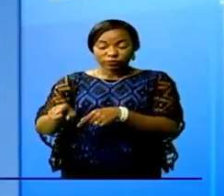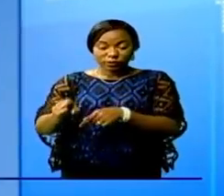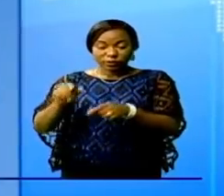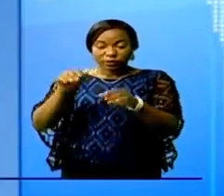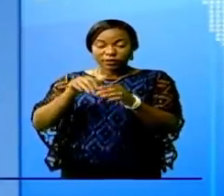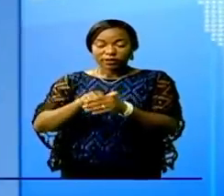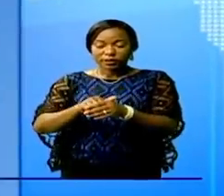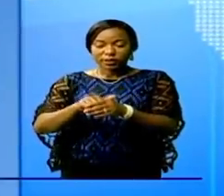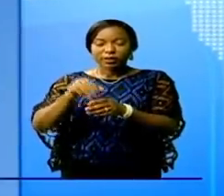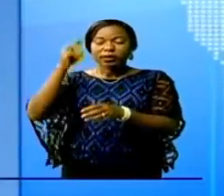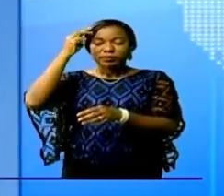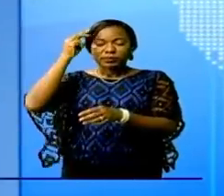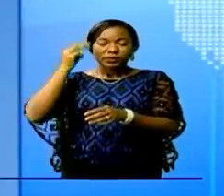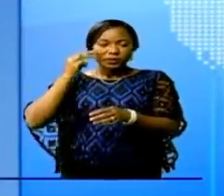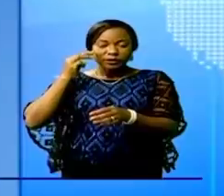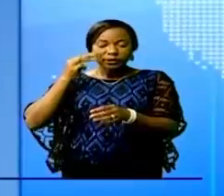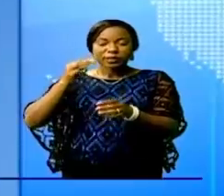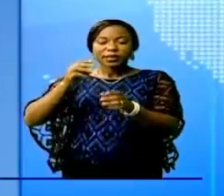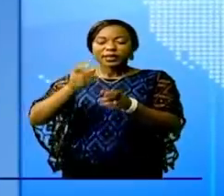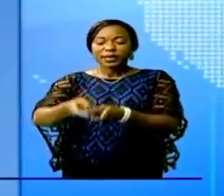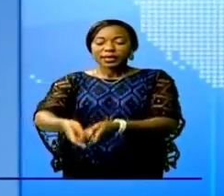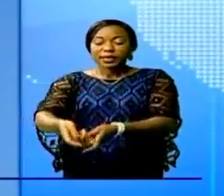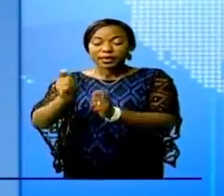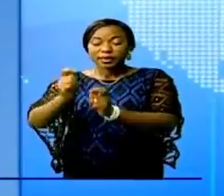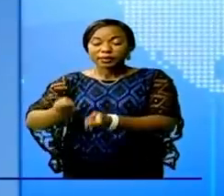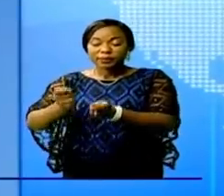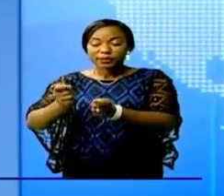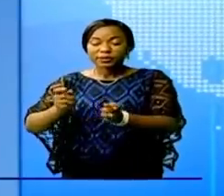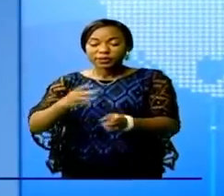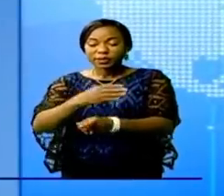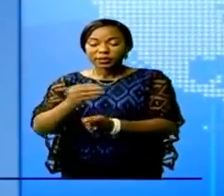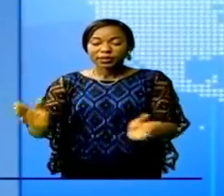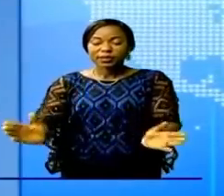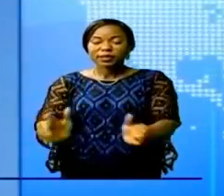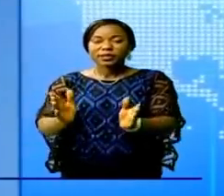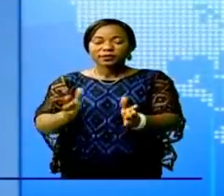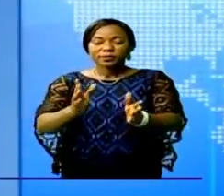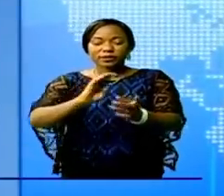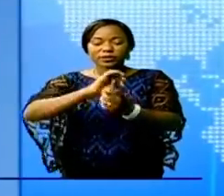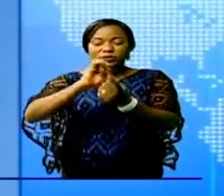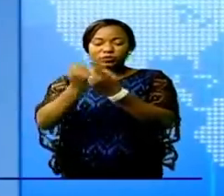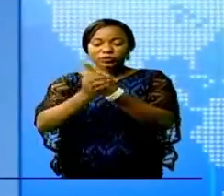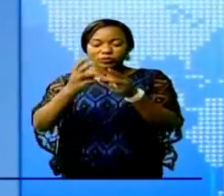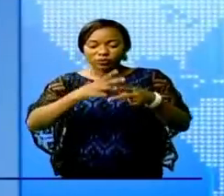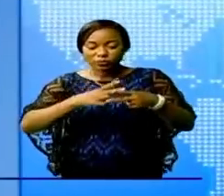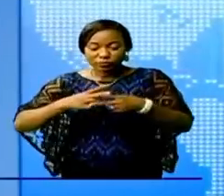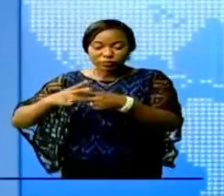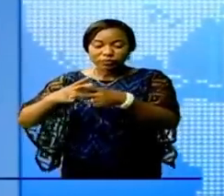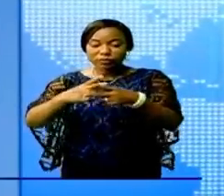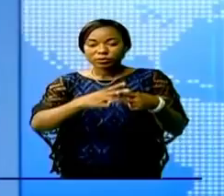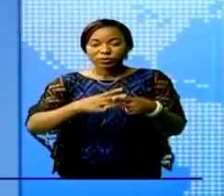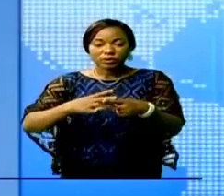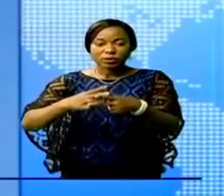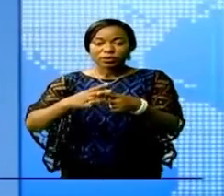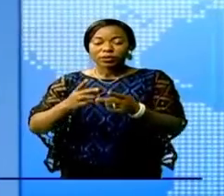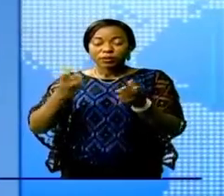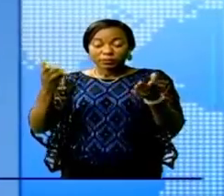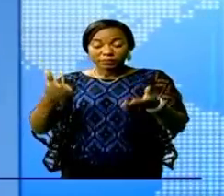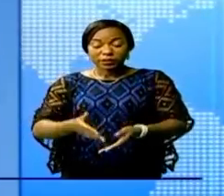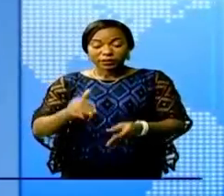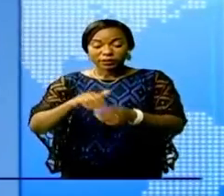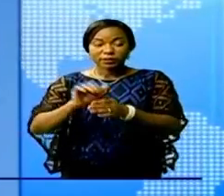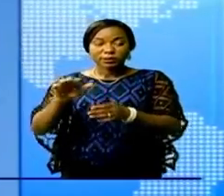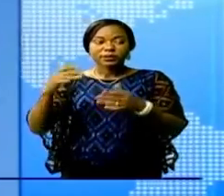Le ministre de la Pêche et l'Élevage avec son collègue du tourisme ont marqué par leur présence à cette